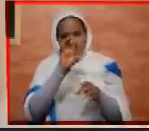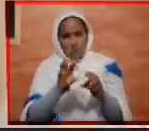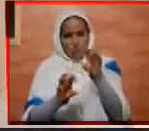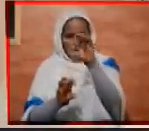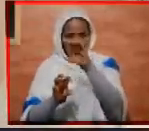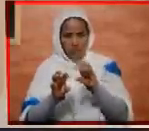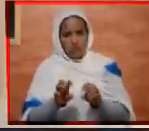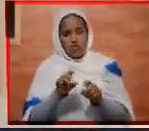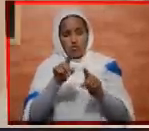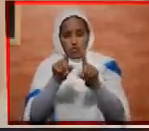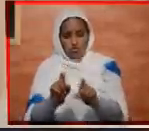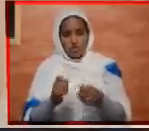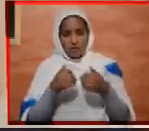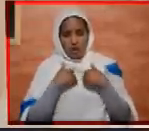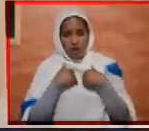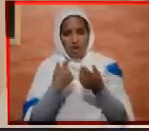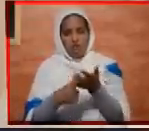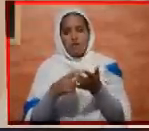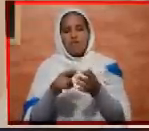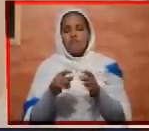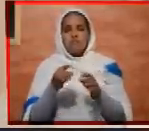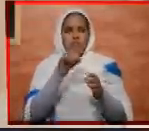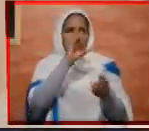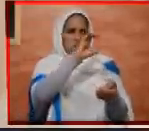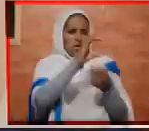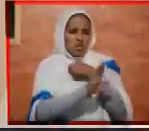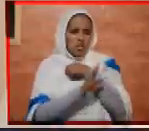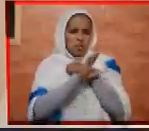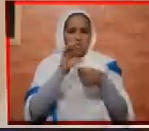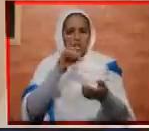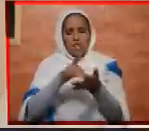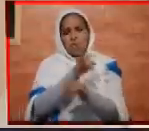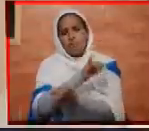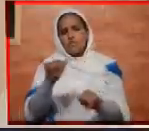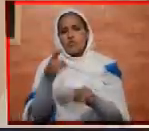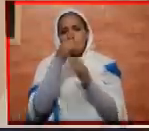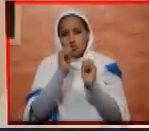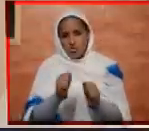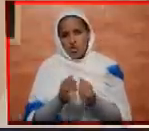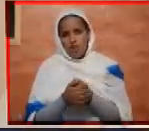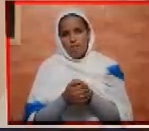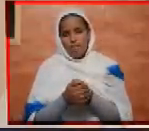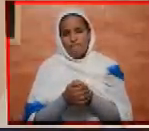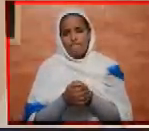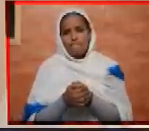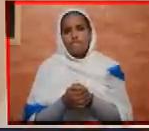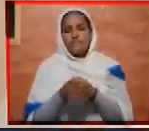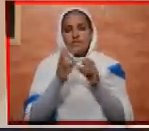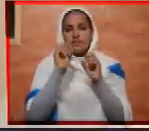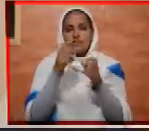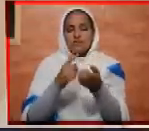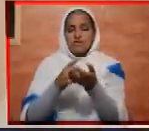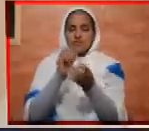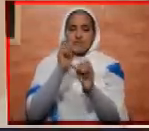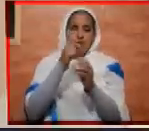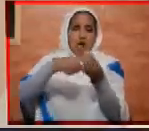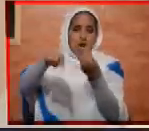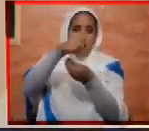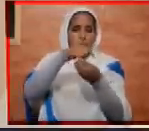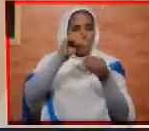እናንተ ነው ተብሎ ያንን ይታወቃሉ። ሲታወቁ ይሄ የኛ ተማሪ ነው ብሎ እሱ እነሱ ሲመጡ እንደ ራሱ እንደ ልዩ